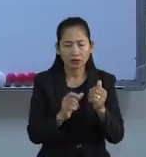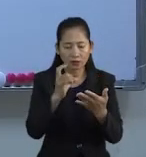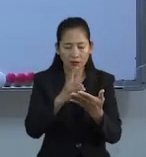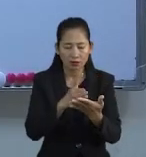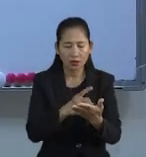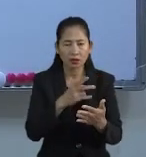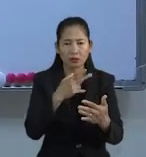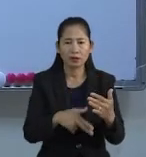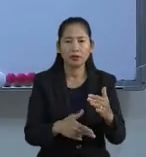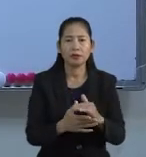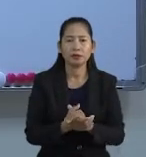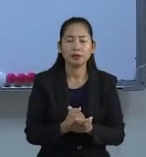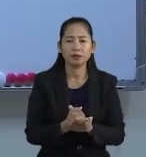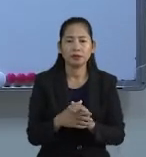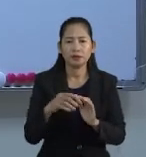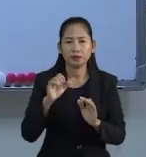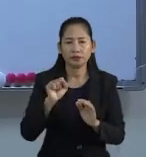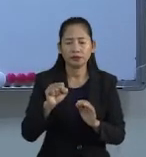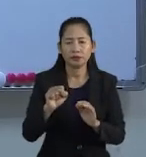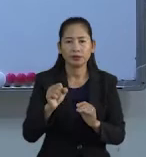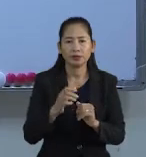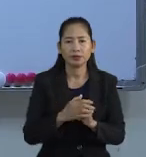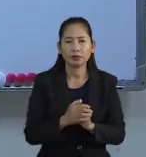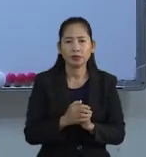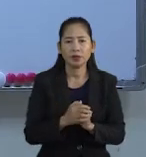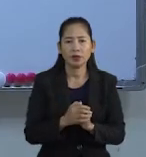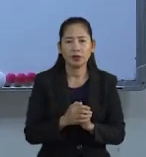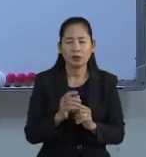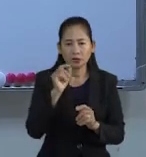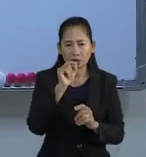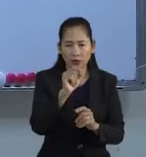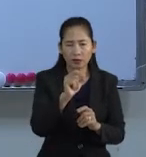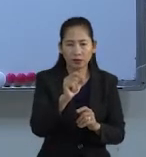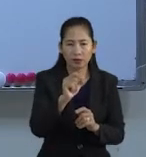riêng bị vậy con? À, cứ đó chúng nói